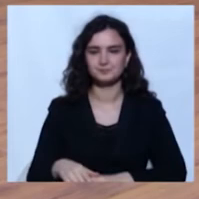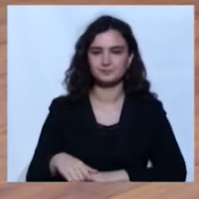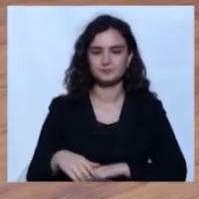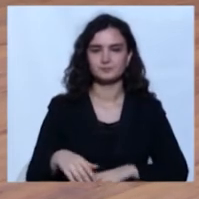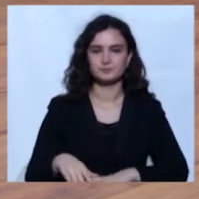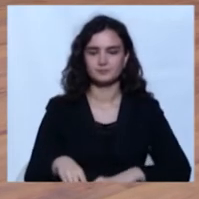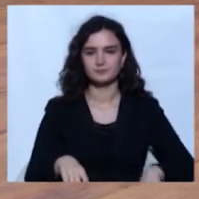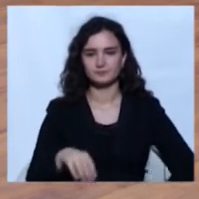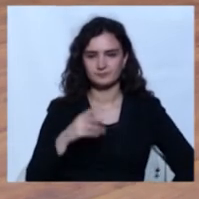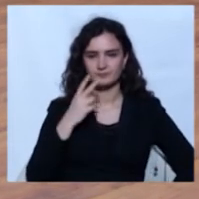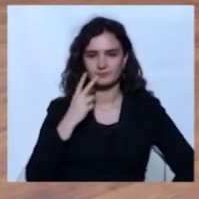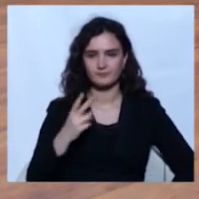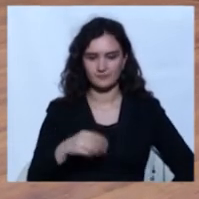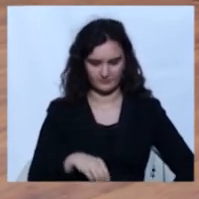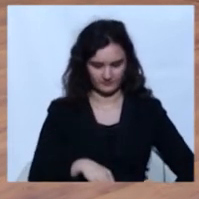ნახეთ,